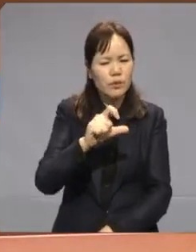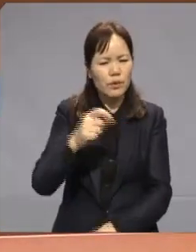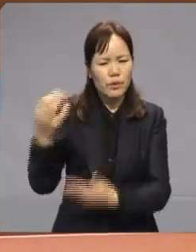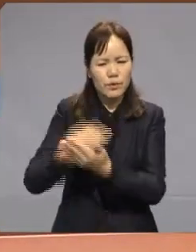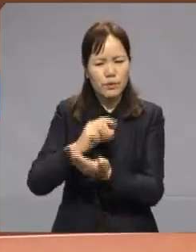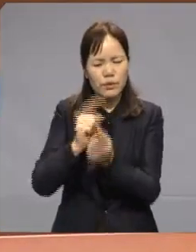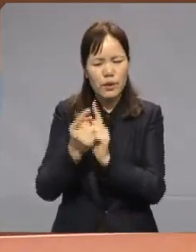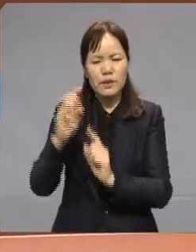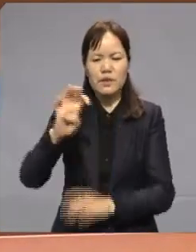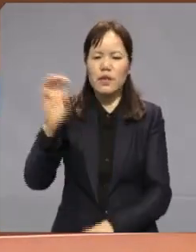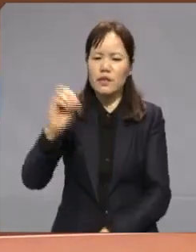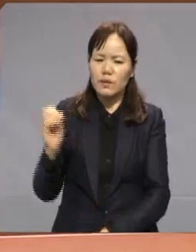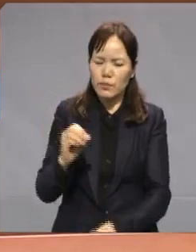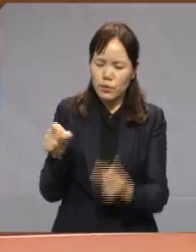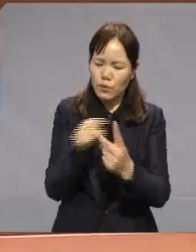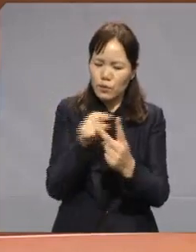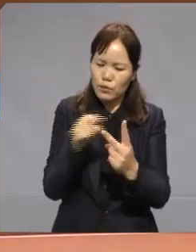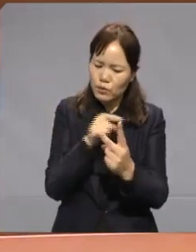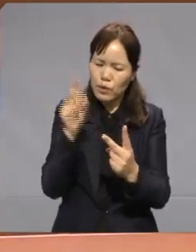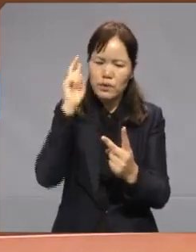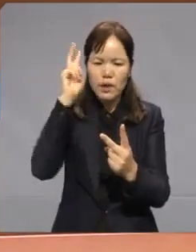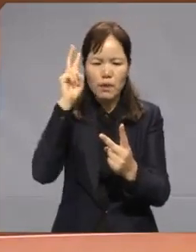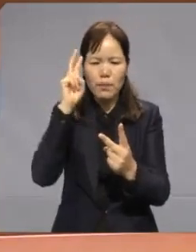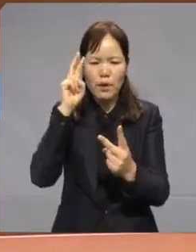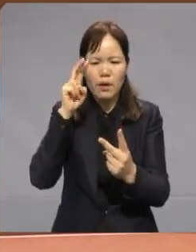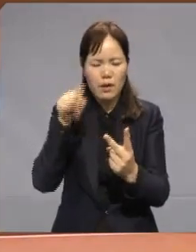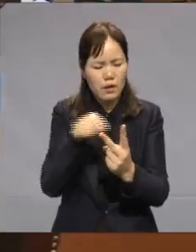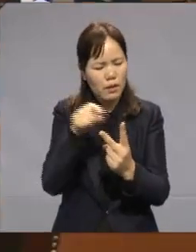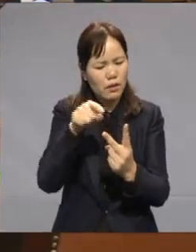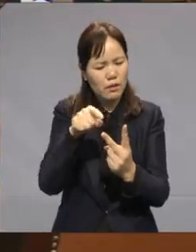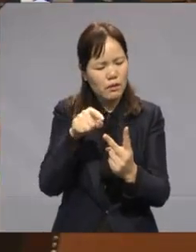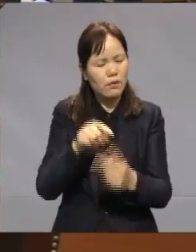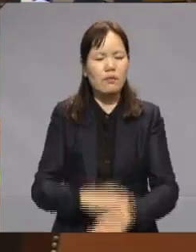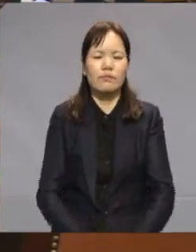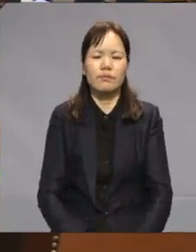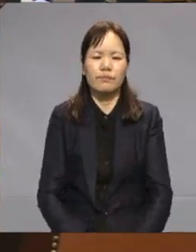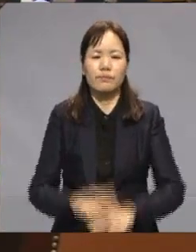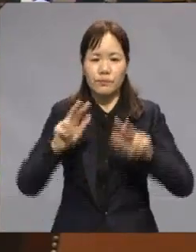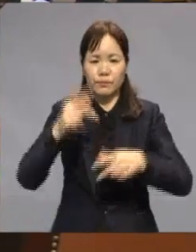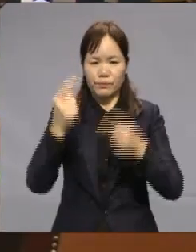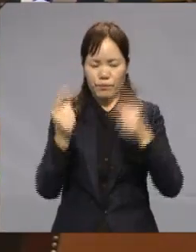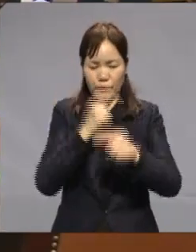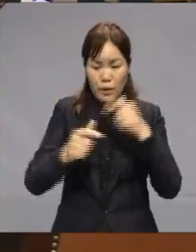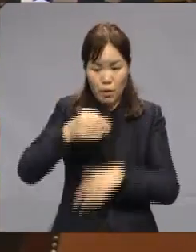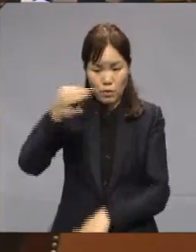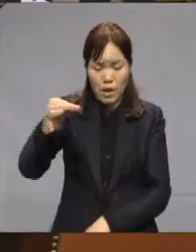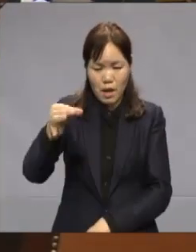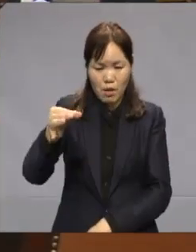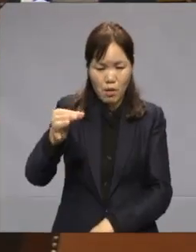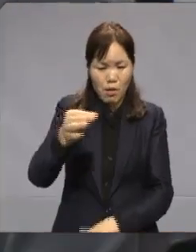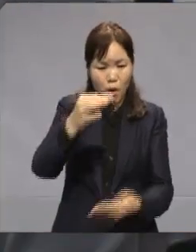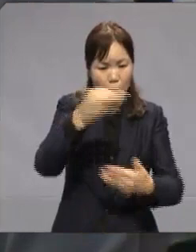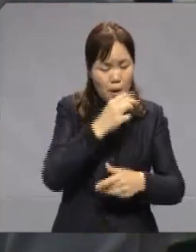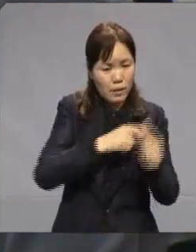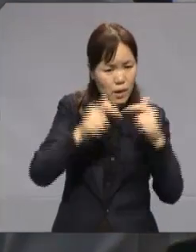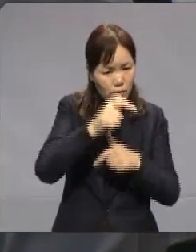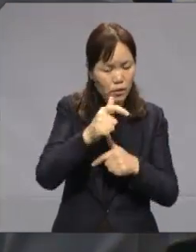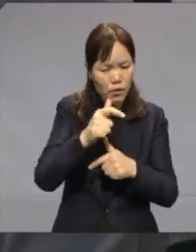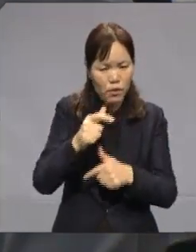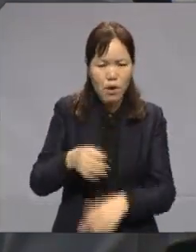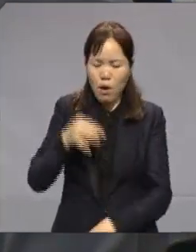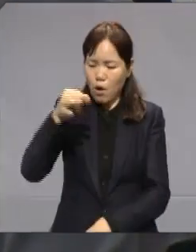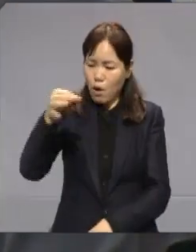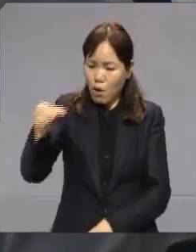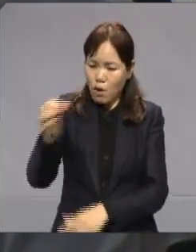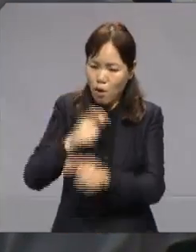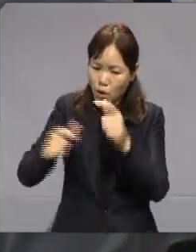두 가지로 좁혀진다고 보실 때 결국 이게 하나의 준거점이. 지금보다 더 내고 더 받거나 더 내고 덜